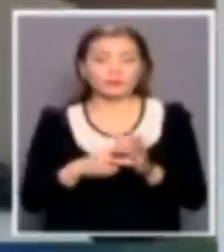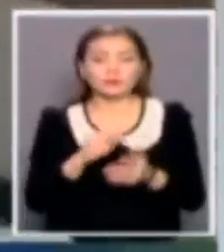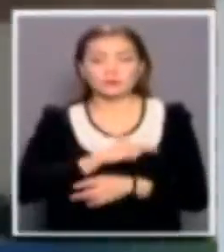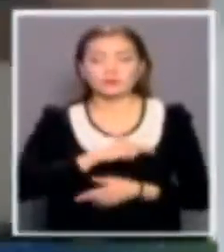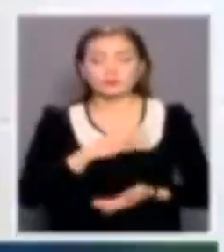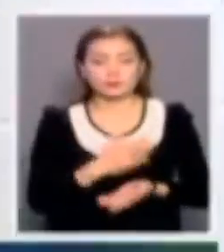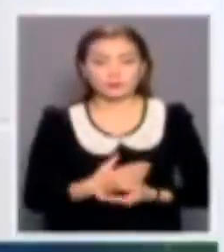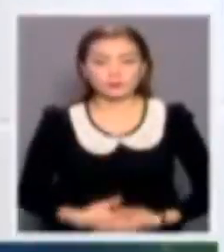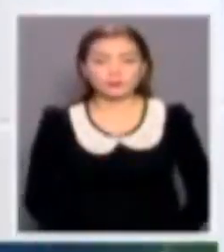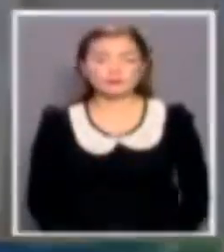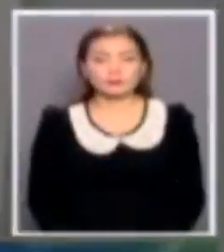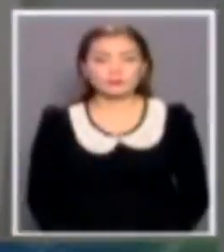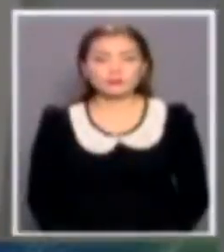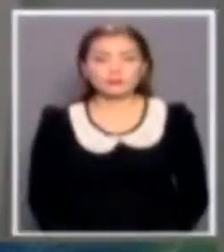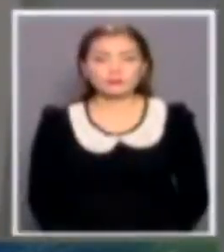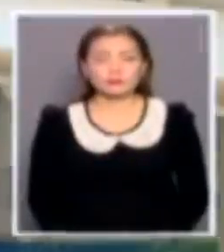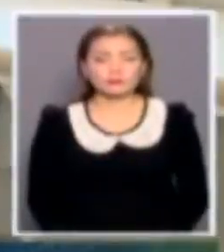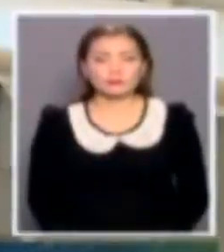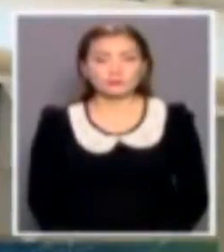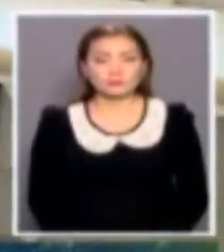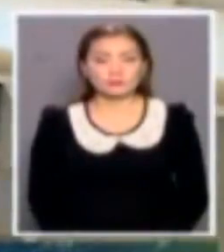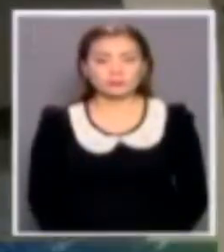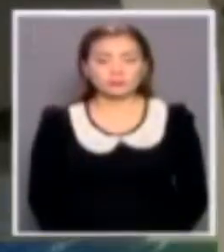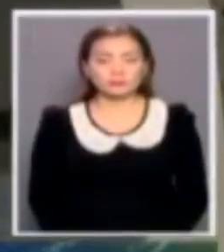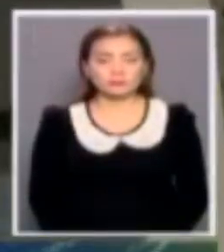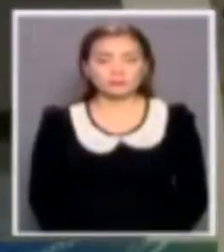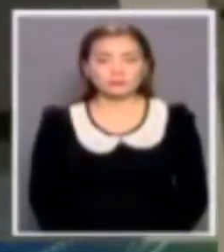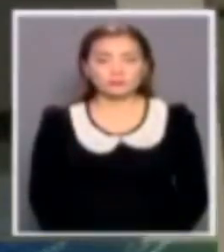кабинеті жұмыс істейді. Нұрислам Ғұмар, Айымгүл Хайруллина, Қуаныш Құдайберген, Атырау телеарнасы.